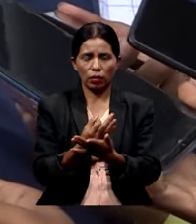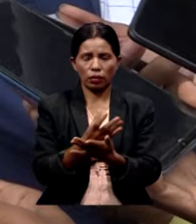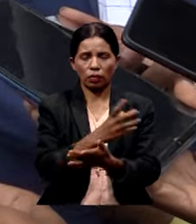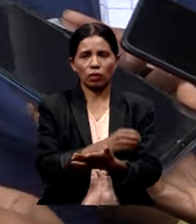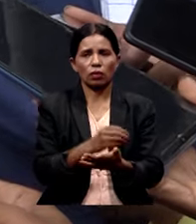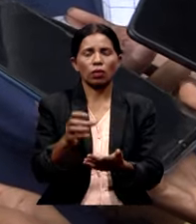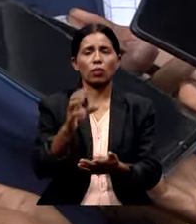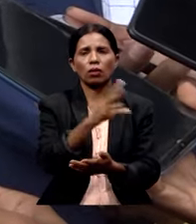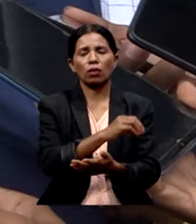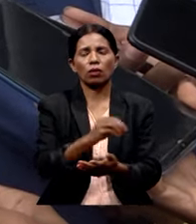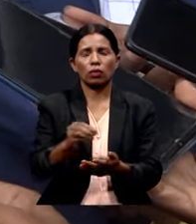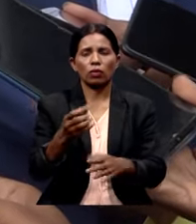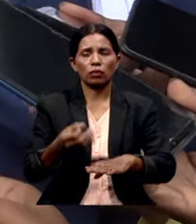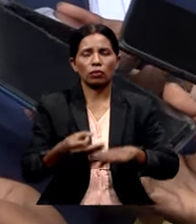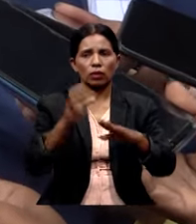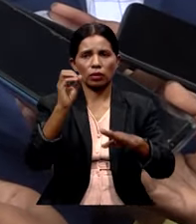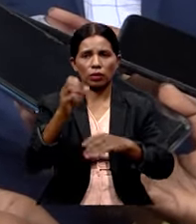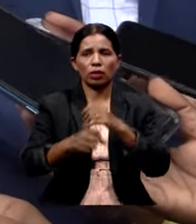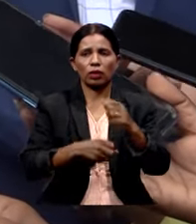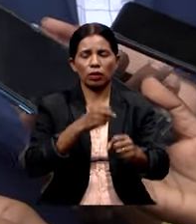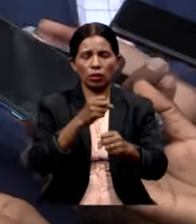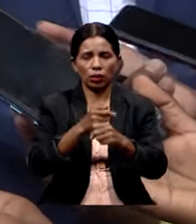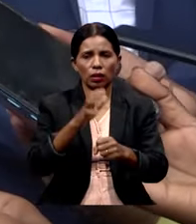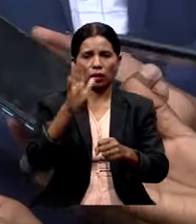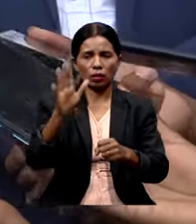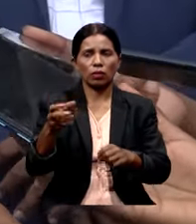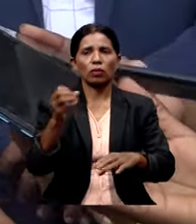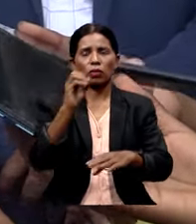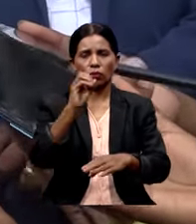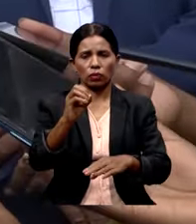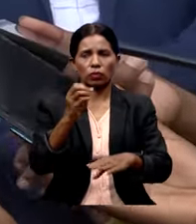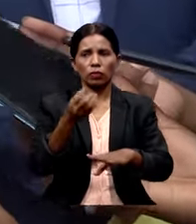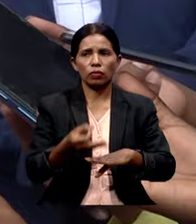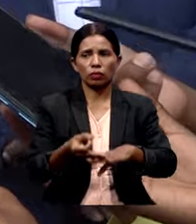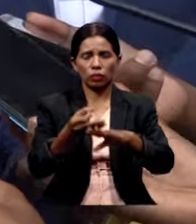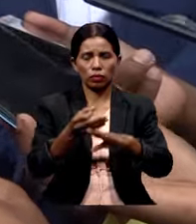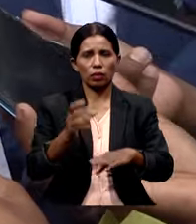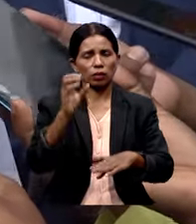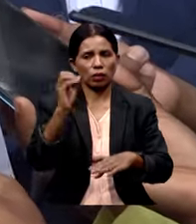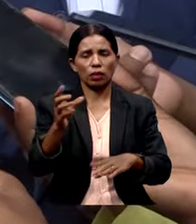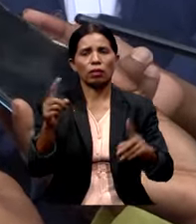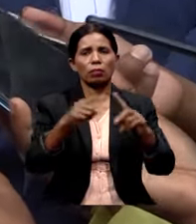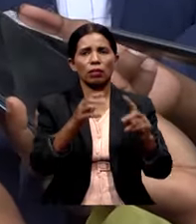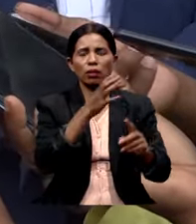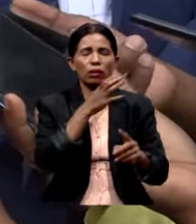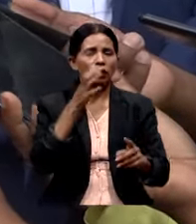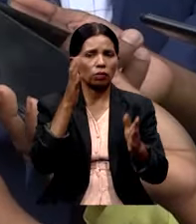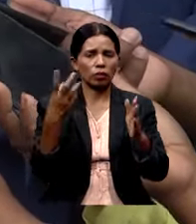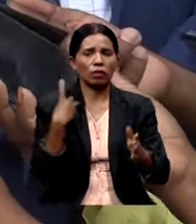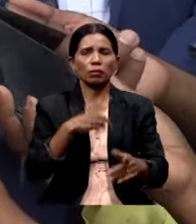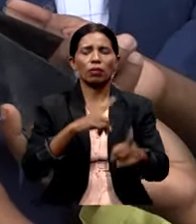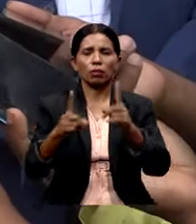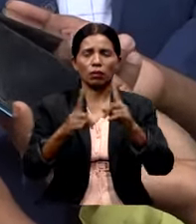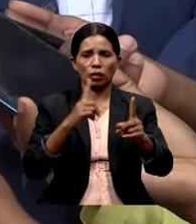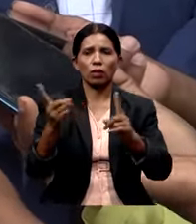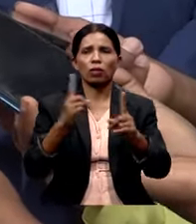zero, pelo menos Tina Lima, juro zero, funan zero, para a agricultura. Sei lá, e também